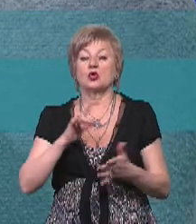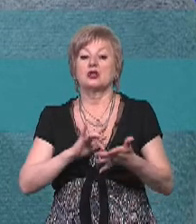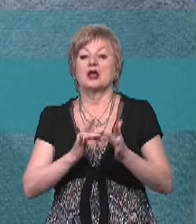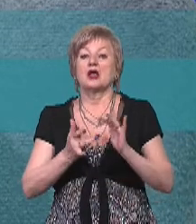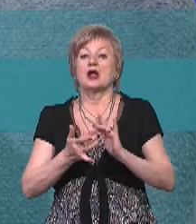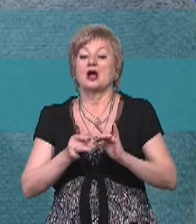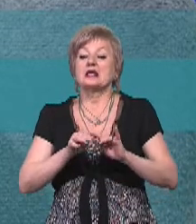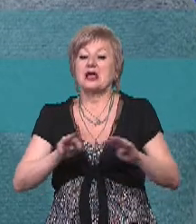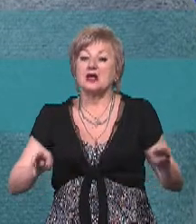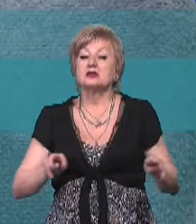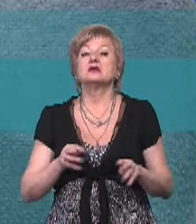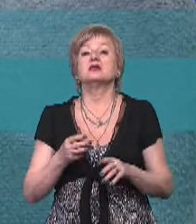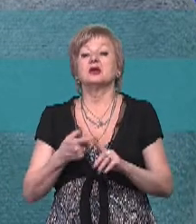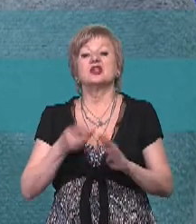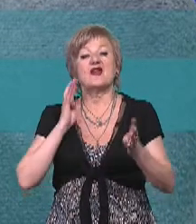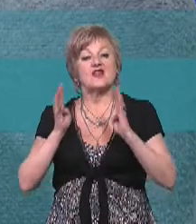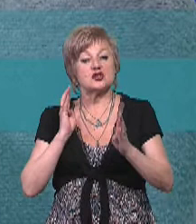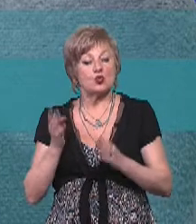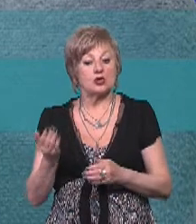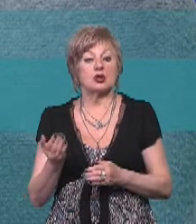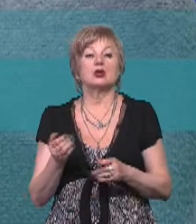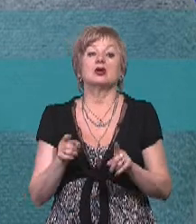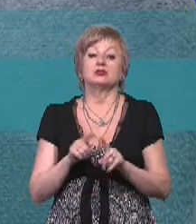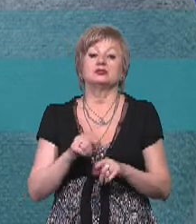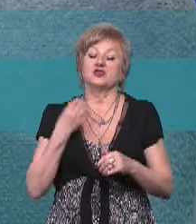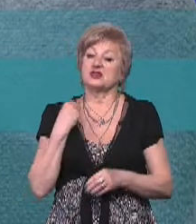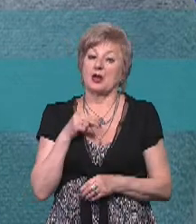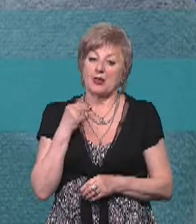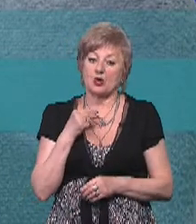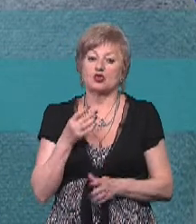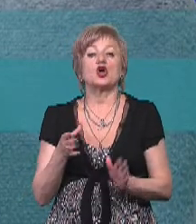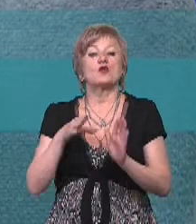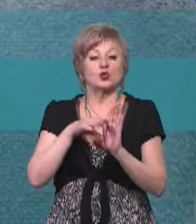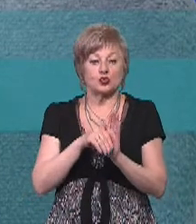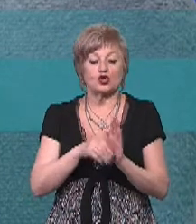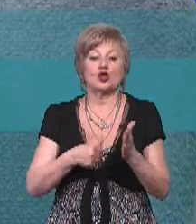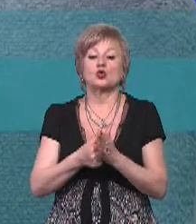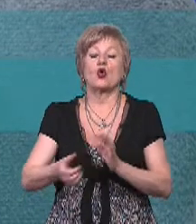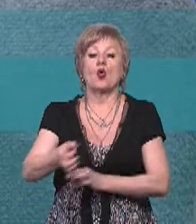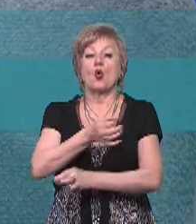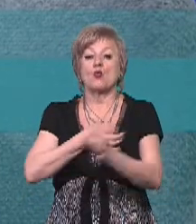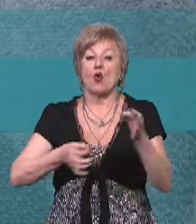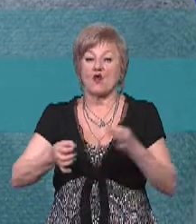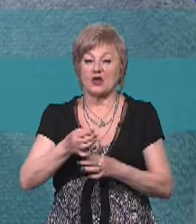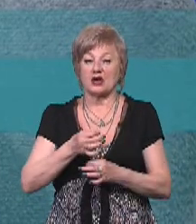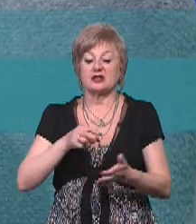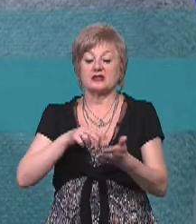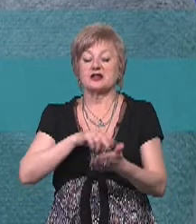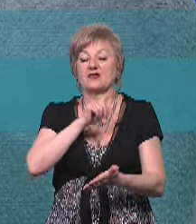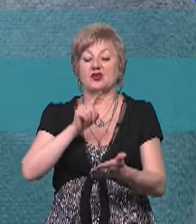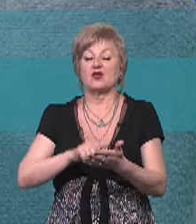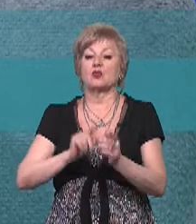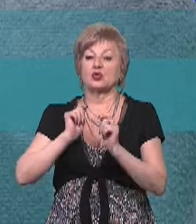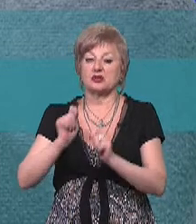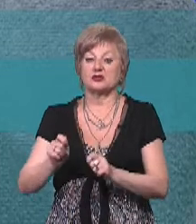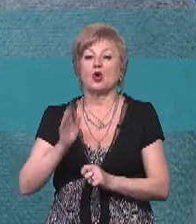сайті, також у Фейсбуці, на нашій сторінці UA Запоріжжя. Долучайтеся до обговорення, ставте свої запитання у коментарях,